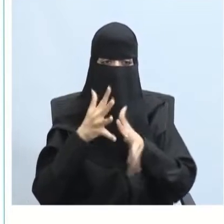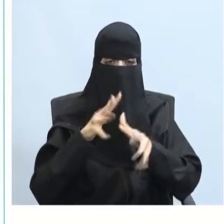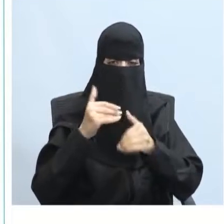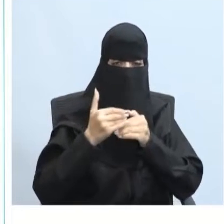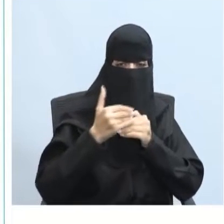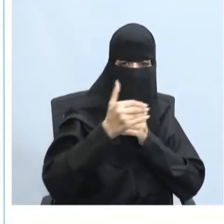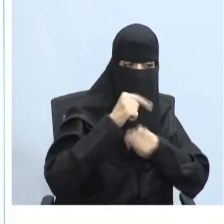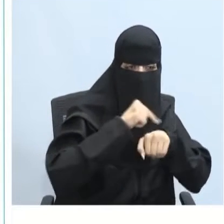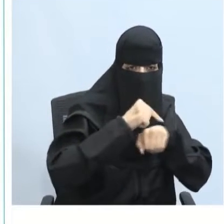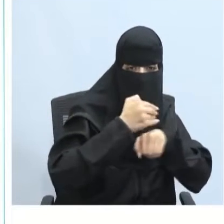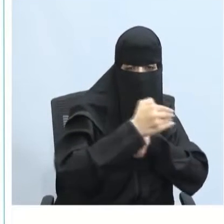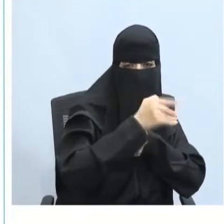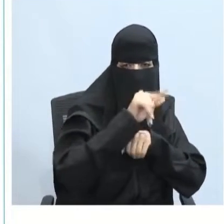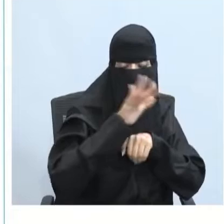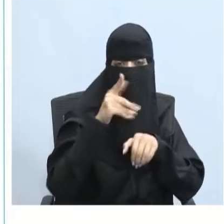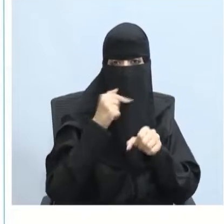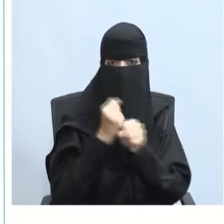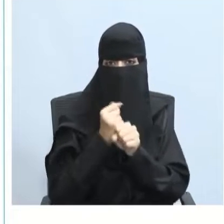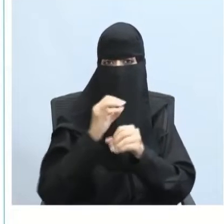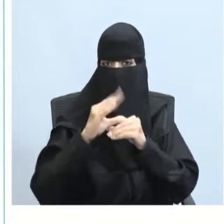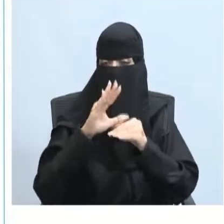التاخير في عمل